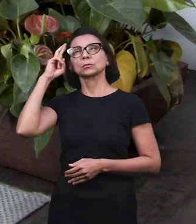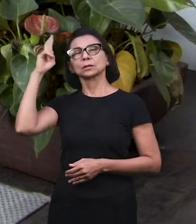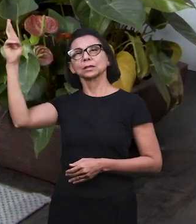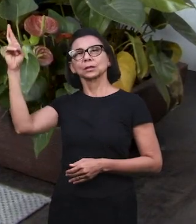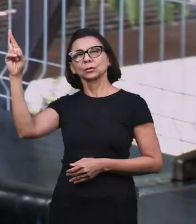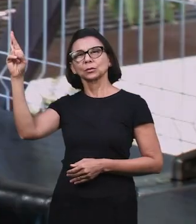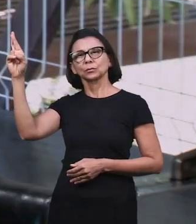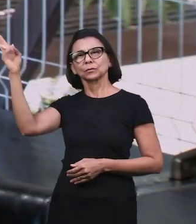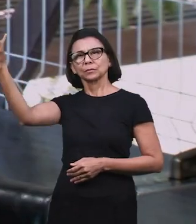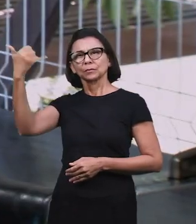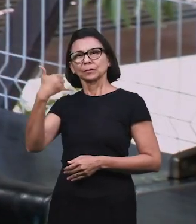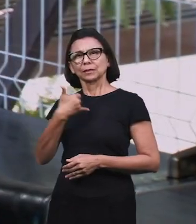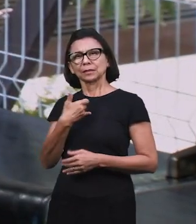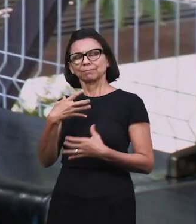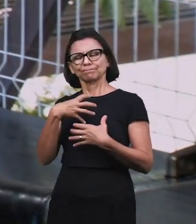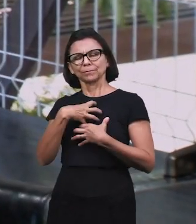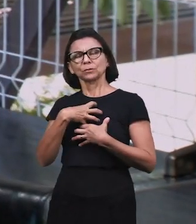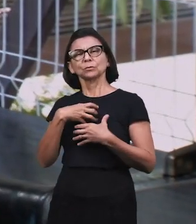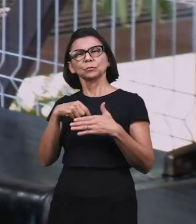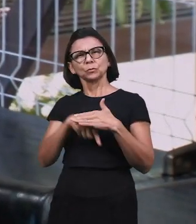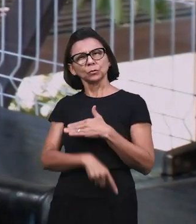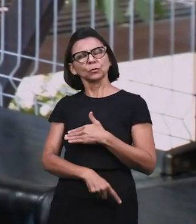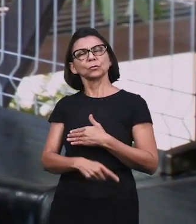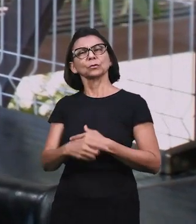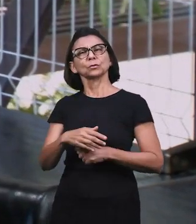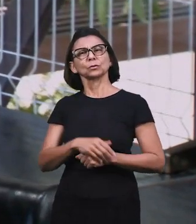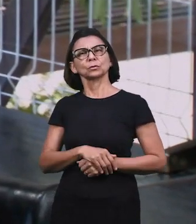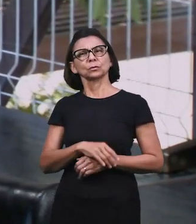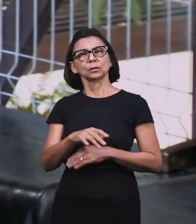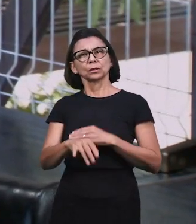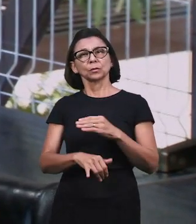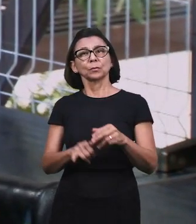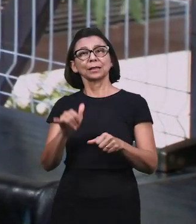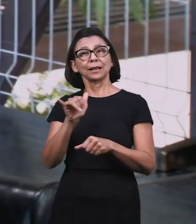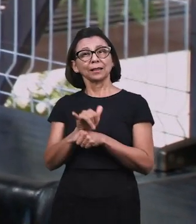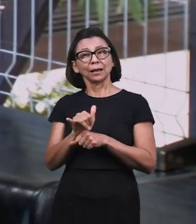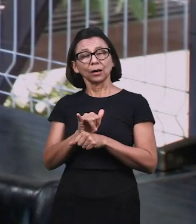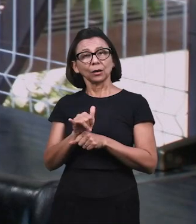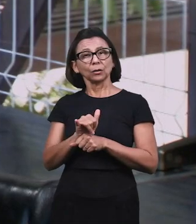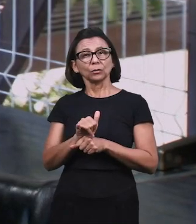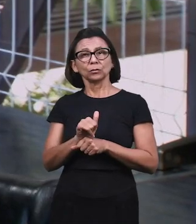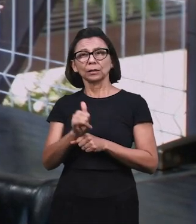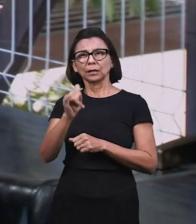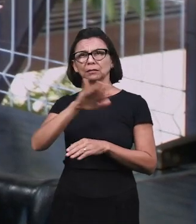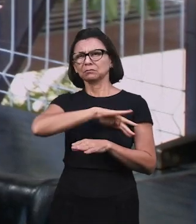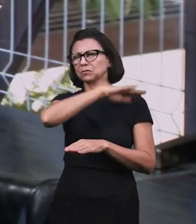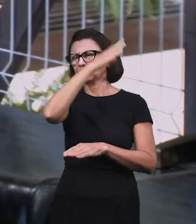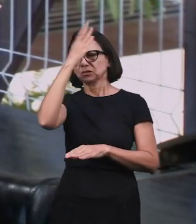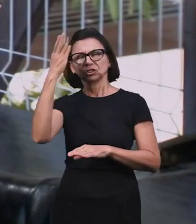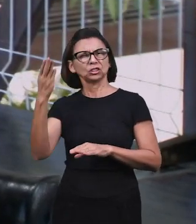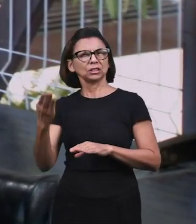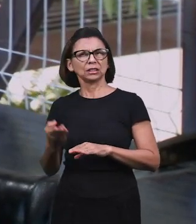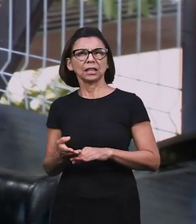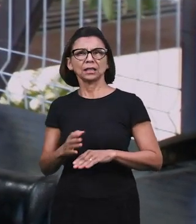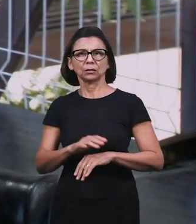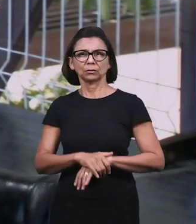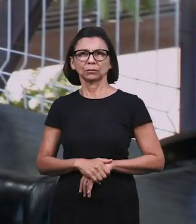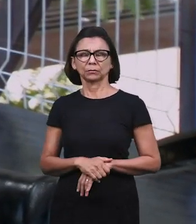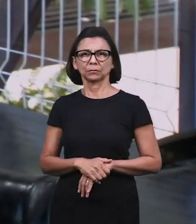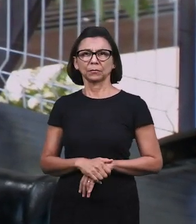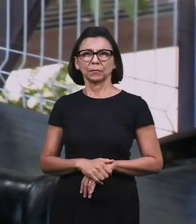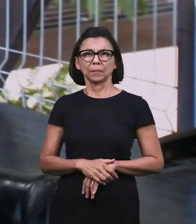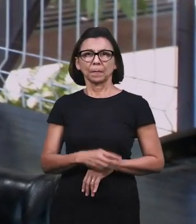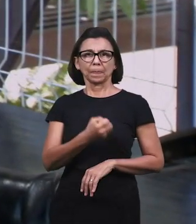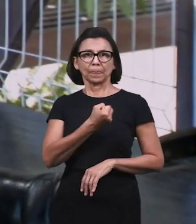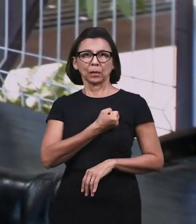sa voix. Nous avons un canal direct pour vous répondre. Appelez gratuitement à n'importe quel moment de la journée ou de la